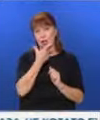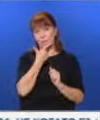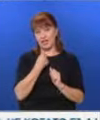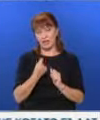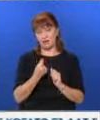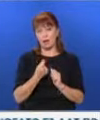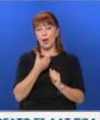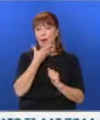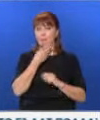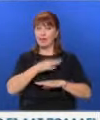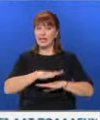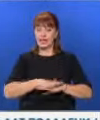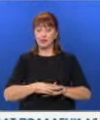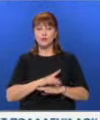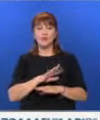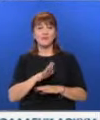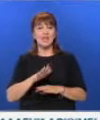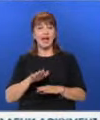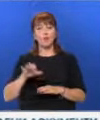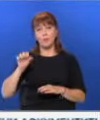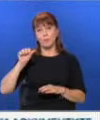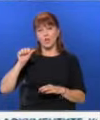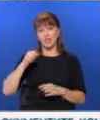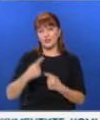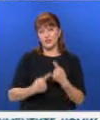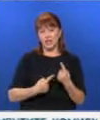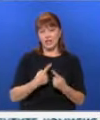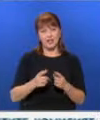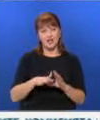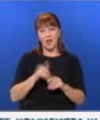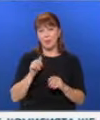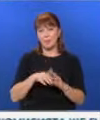съжаление, приличието, особено в някои политически играчи, вече напуска българската политика.